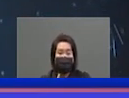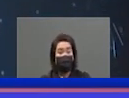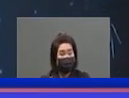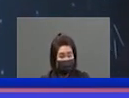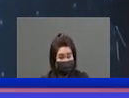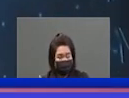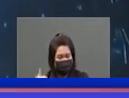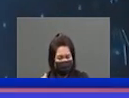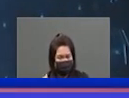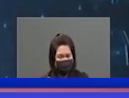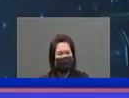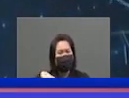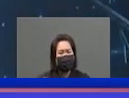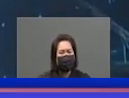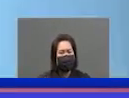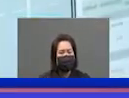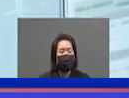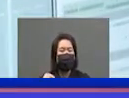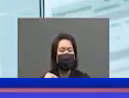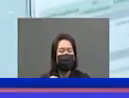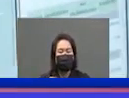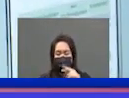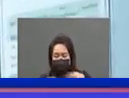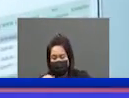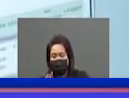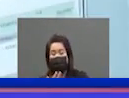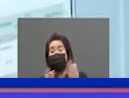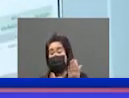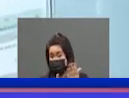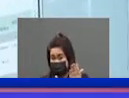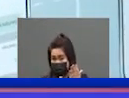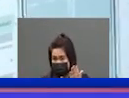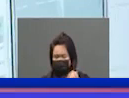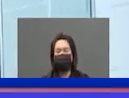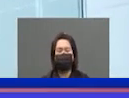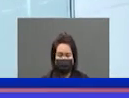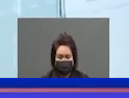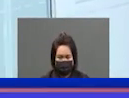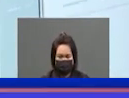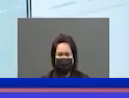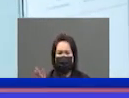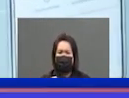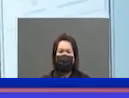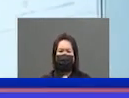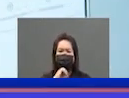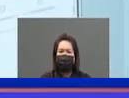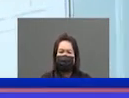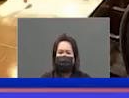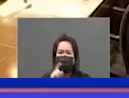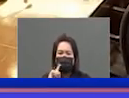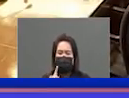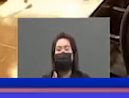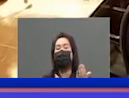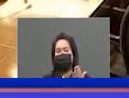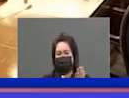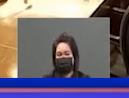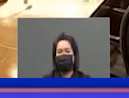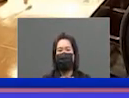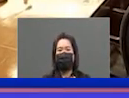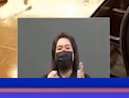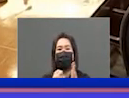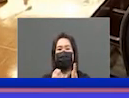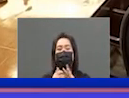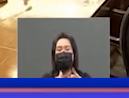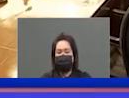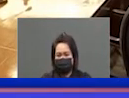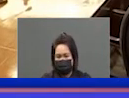Citizen Portal นะครับ Bit Portal Citizen Portal ก็อาจจะเป็นสิ่งที่จะให้ประชาชนเข้าถึงข้อมูล Bit Portal ก็จะเป็นสิ่งที่ให้